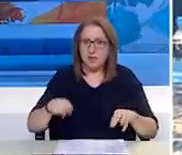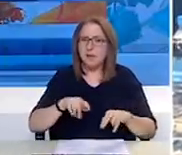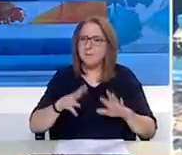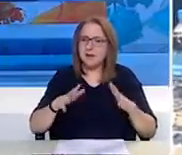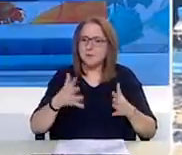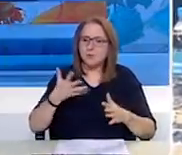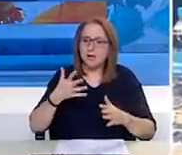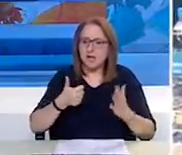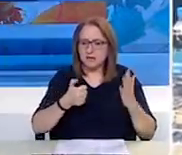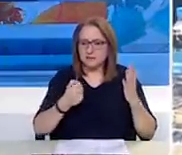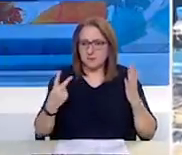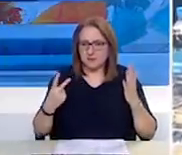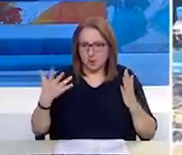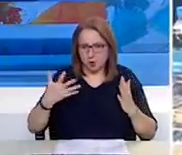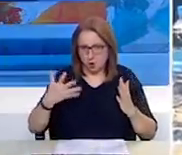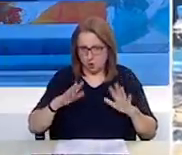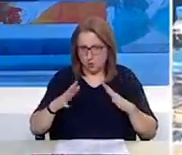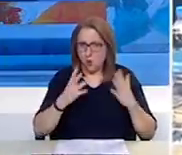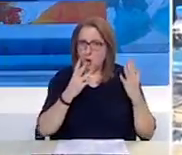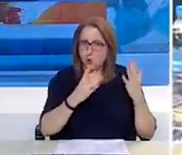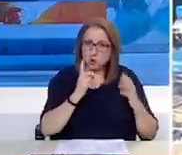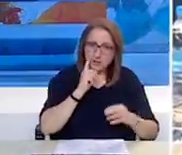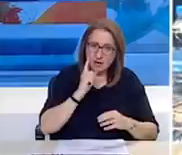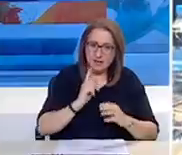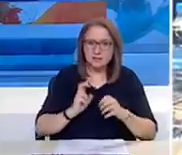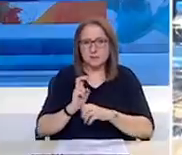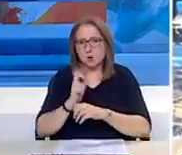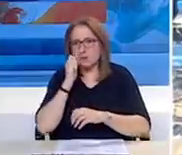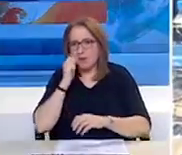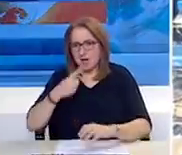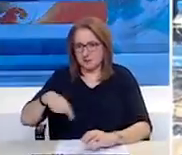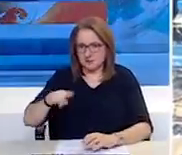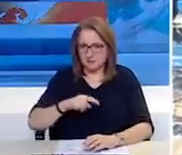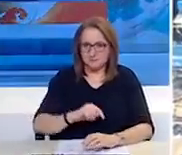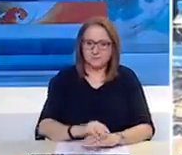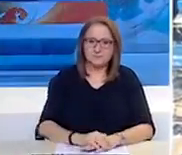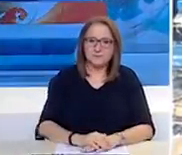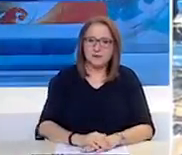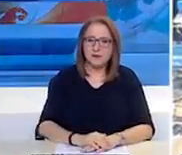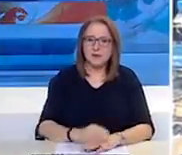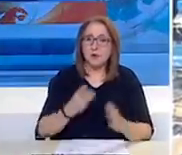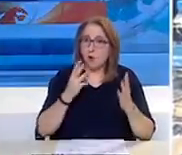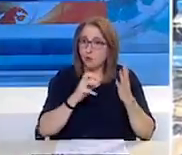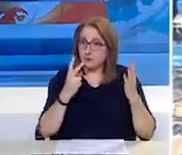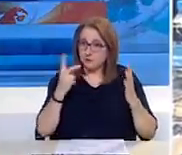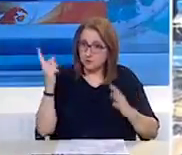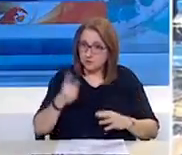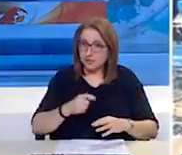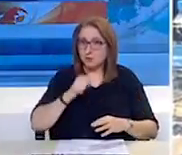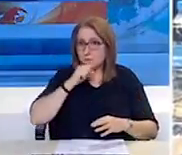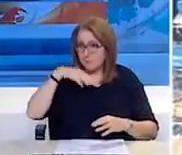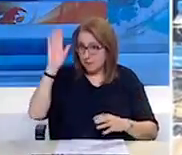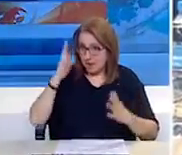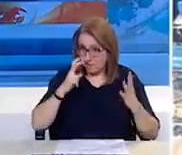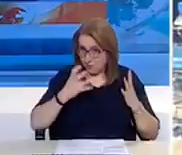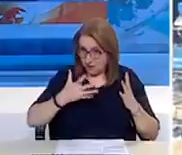έτη. 8 είναι γυναίκες και οι υπόλοιποι άνδρες. Το 92% έχει υποκείμενο νόσημα ή είναι ηλικιωμένοι 70